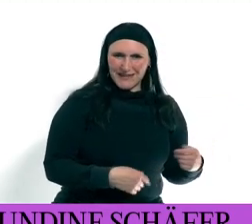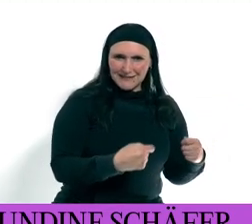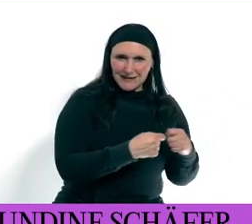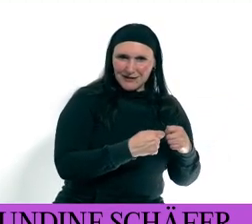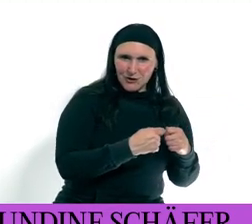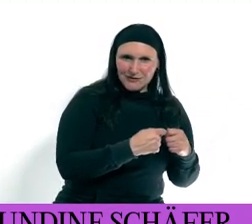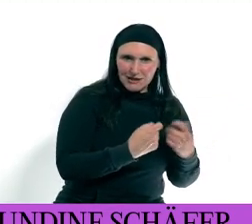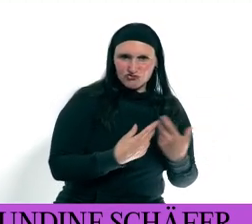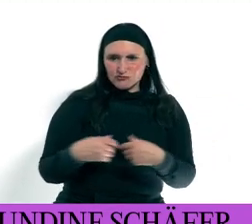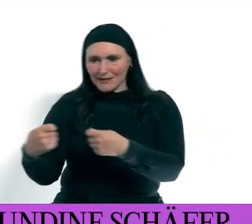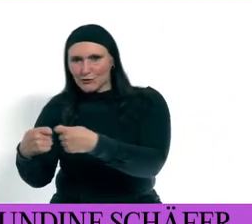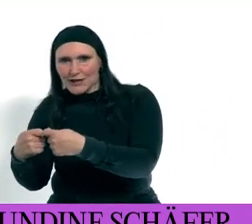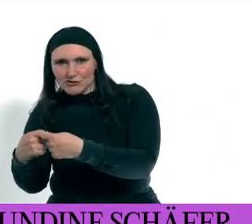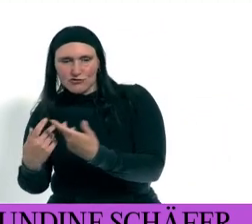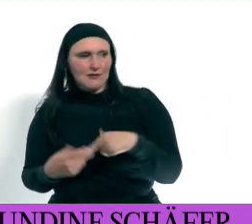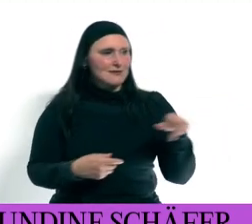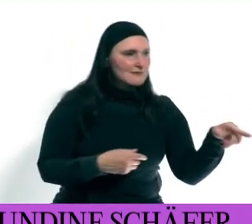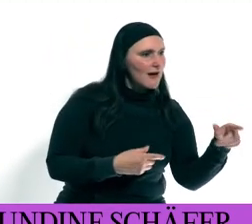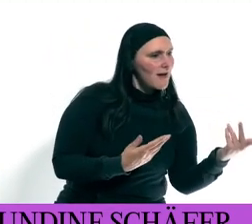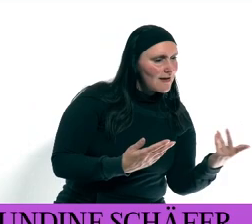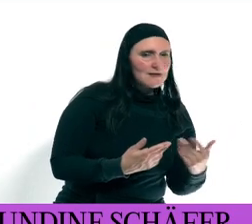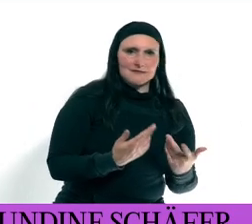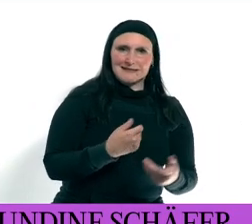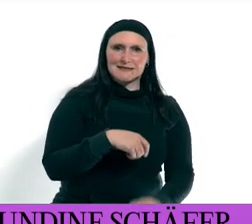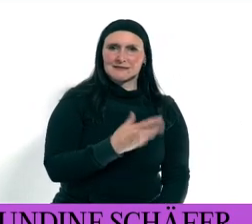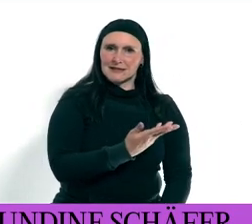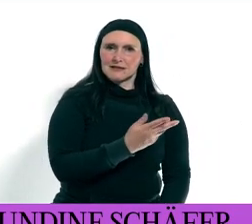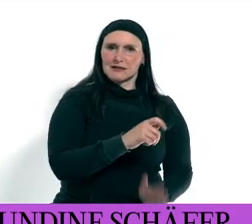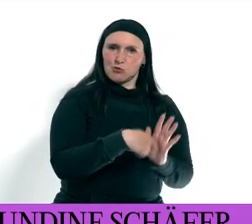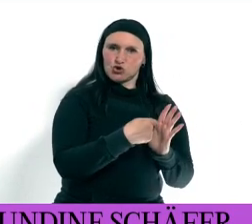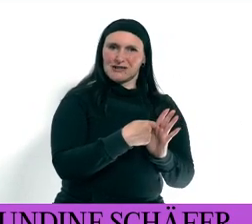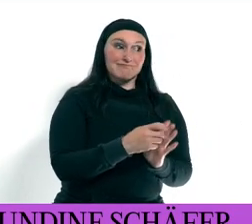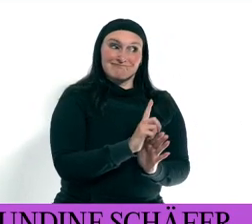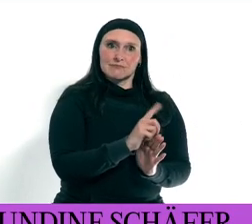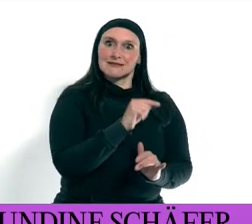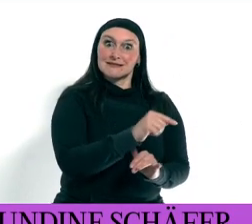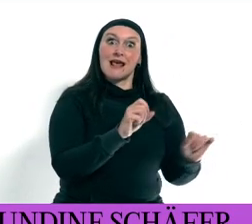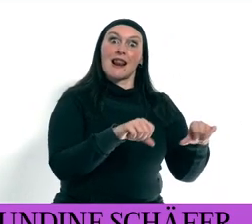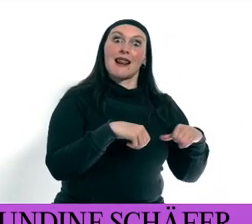Also der Aufbau von Verbindungen, von Beziehungen.